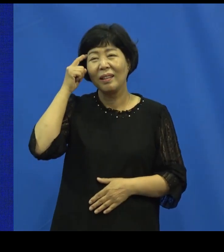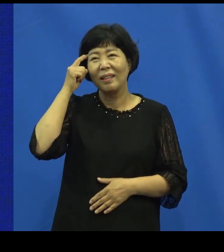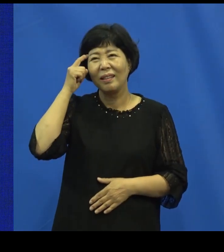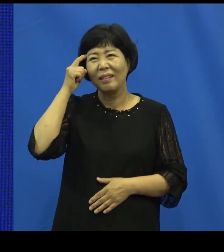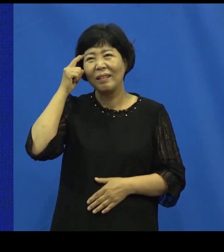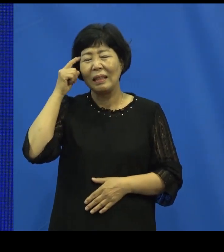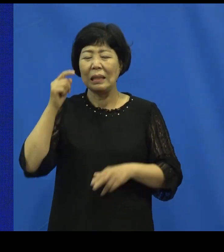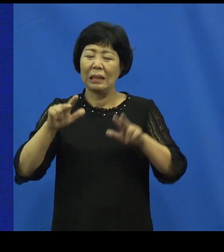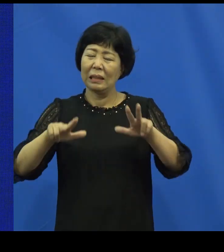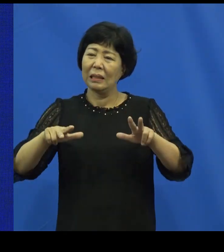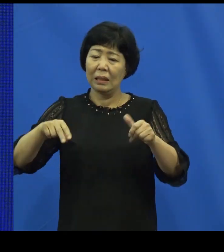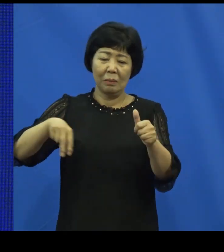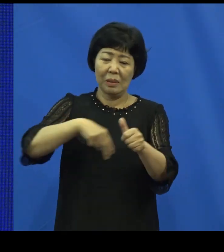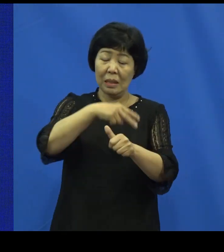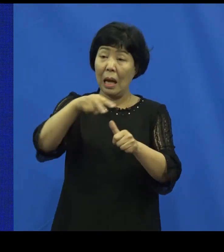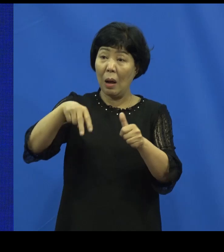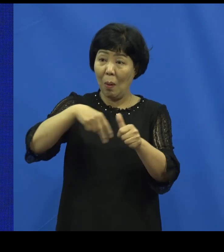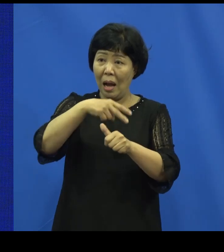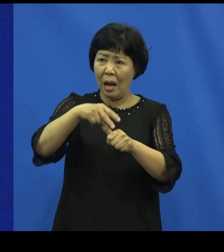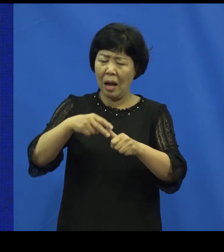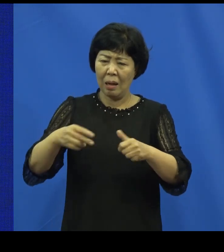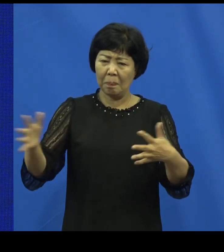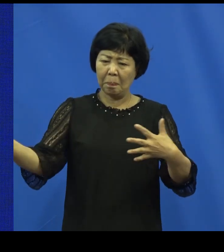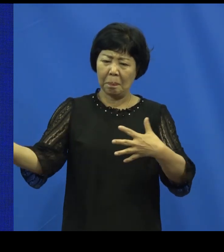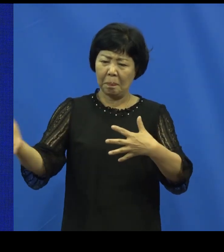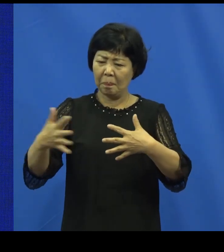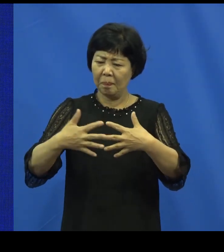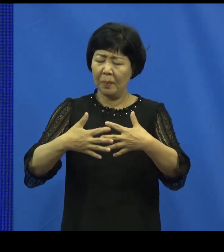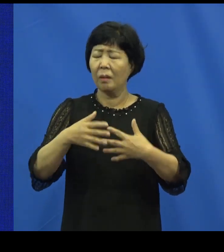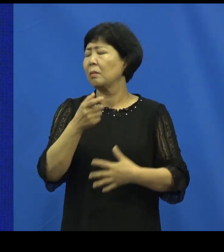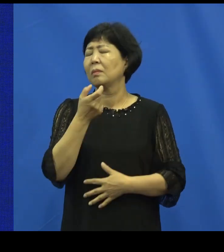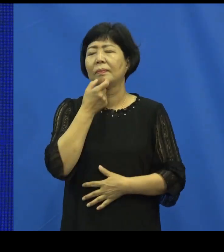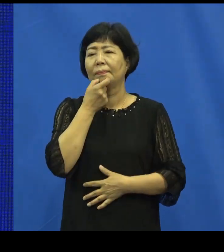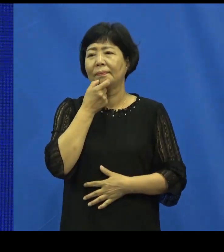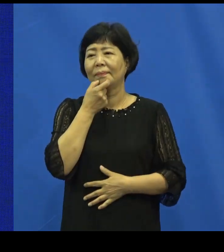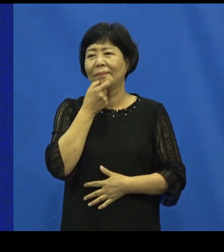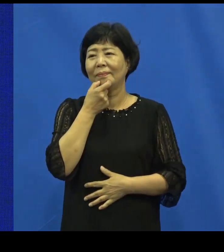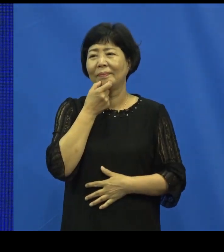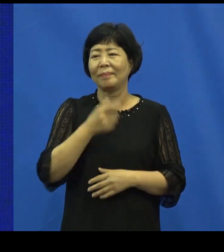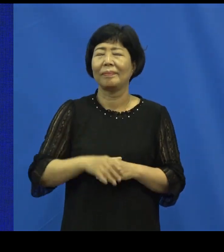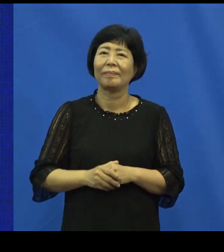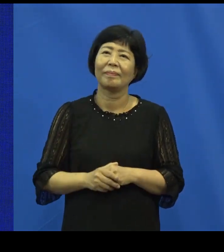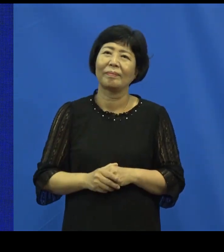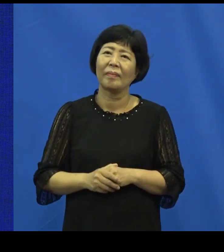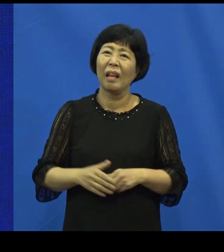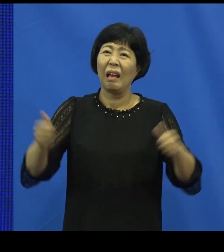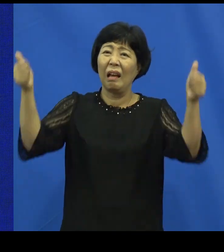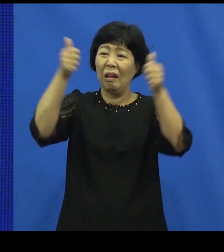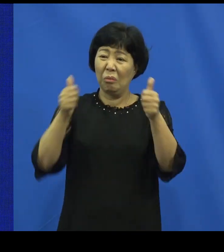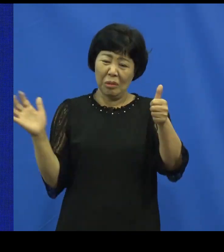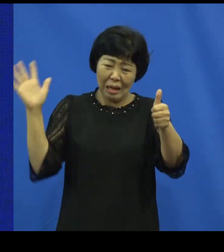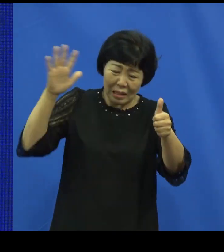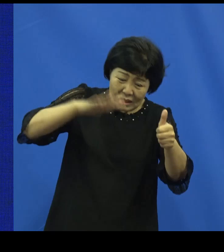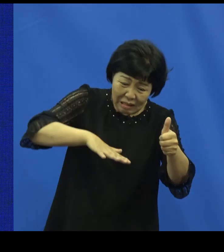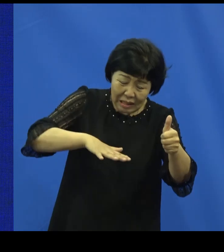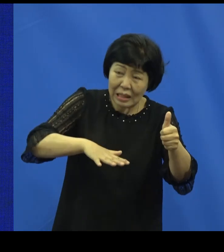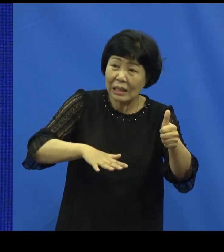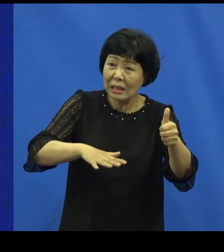현실의 상황과 타협하지 않았습니다. 바로 이것이 미래를 위해 준비된 사람들의